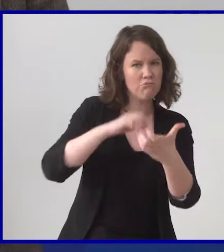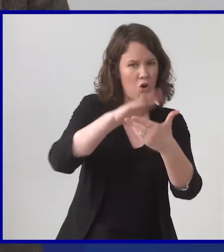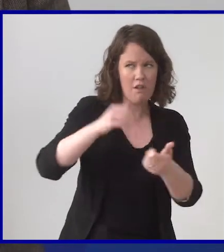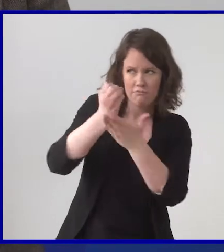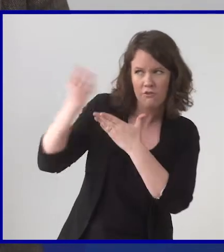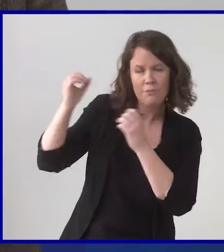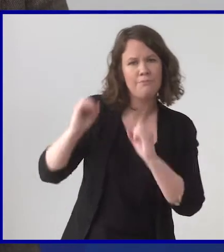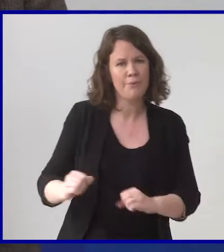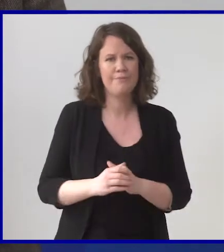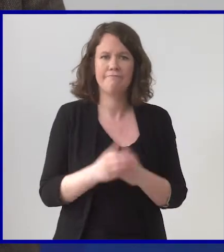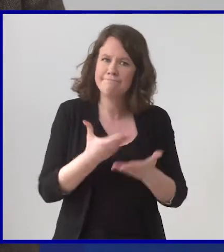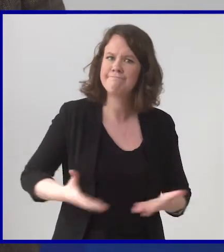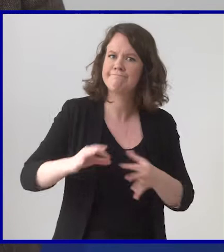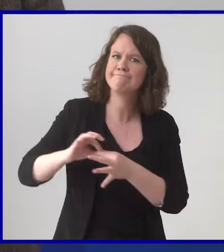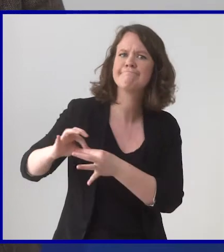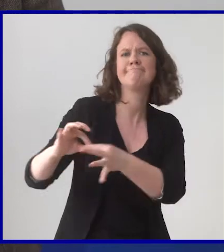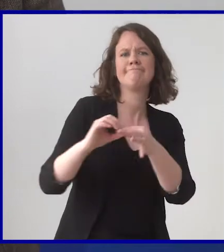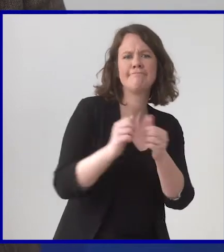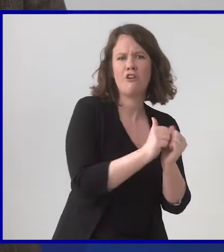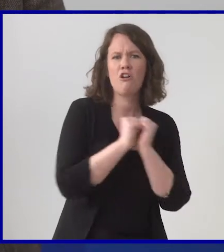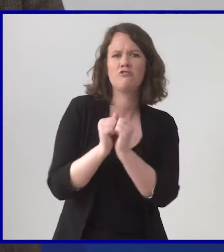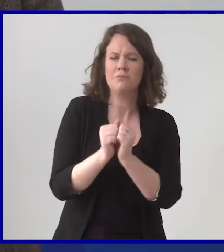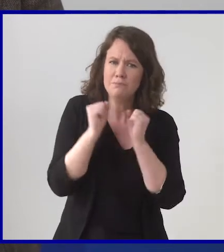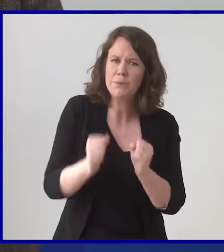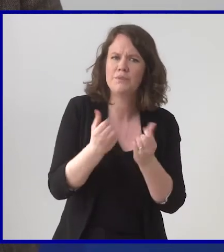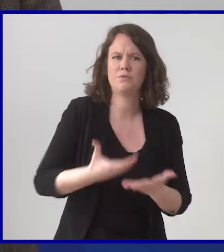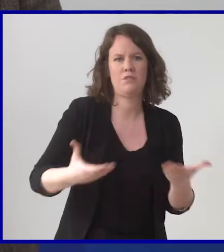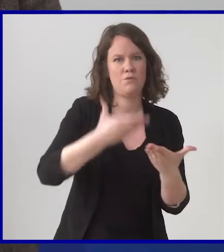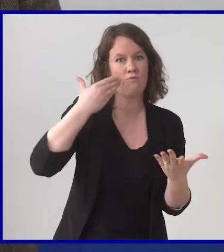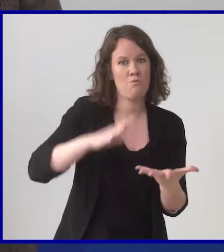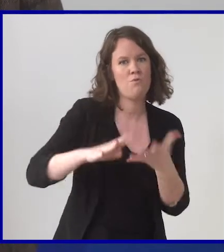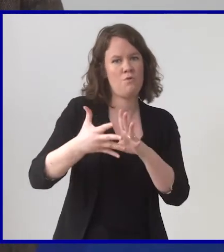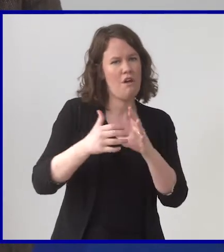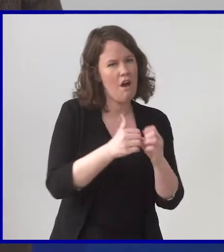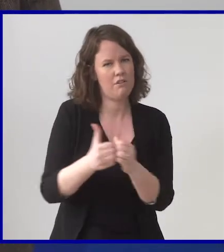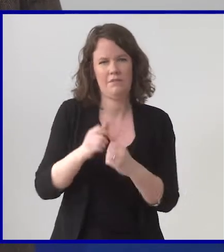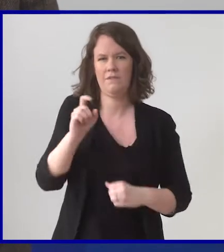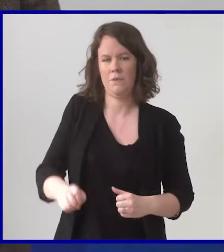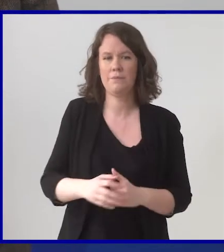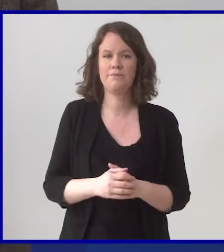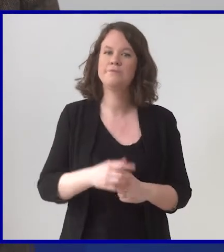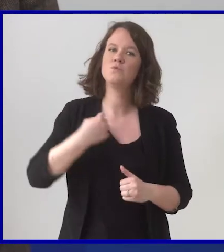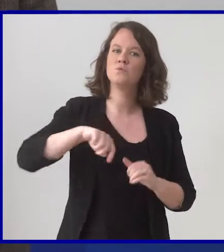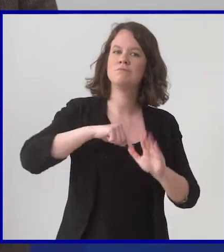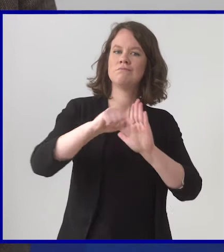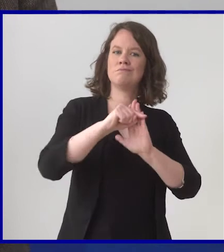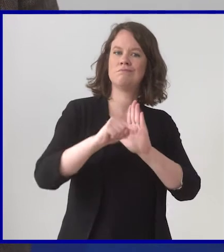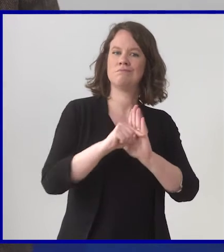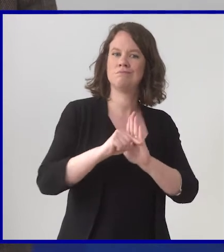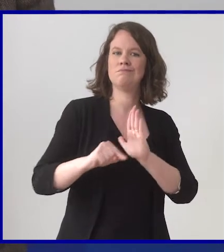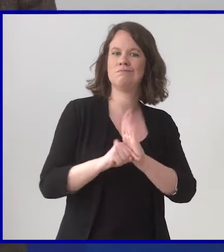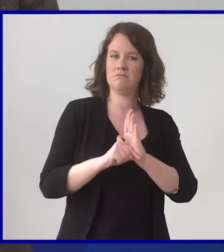dans la cohésion et la solidarité, que nous surmonterons la situation. Nous avons pris un certain nombre de mesures